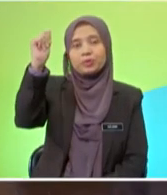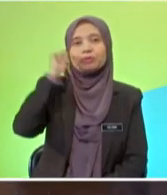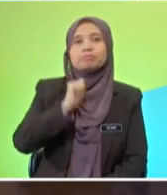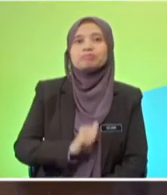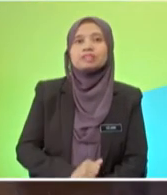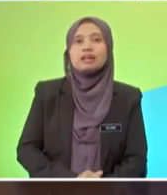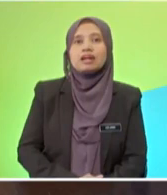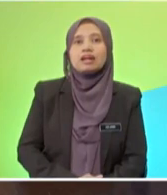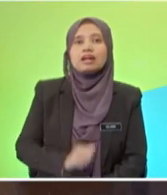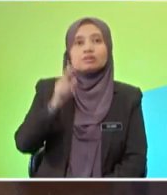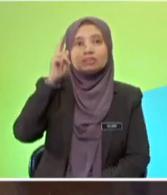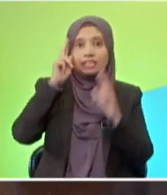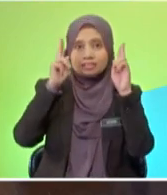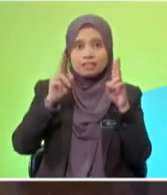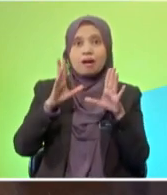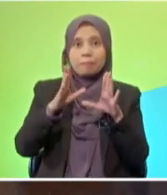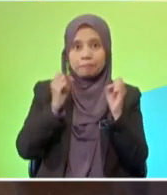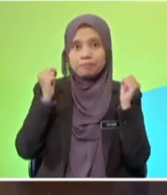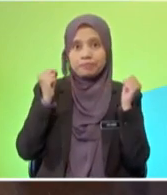apa kabar